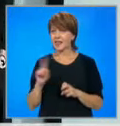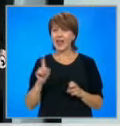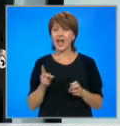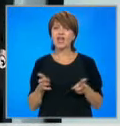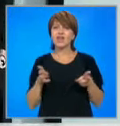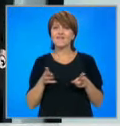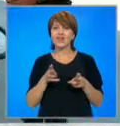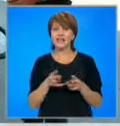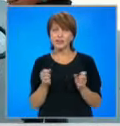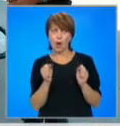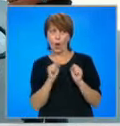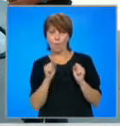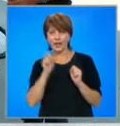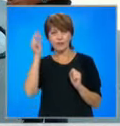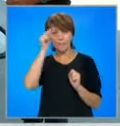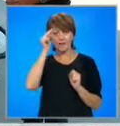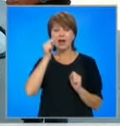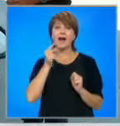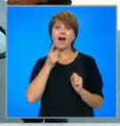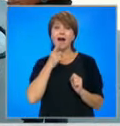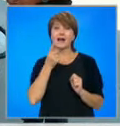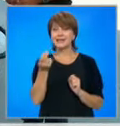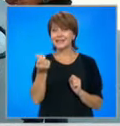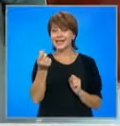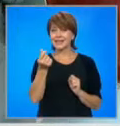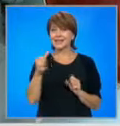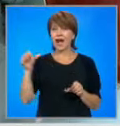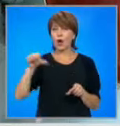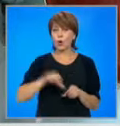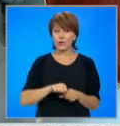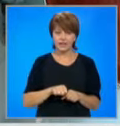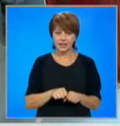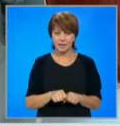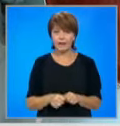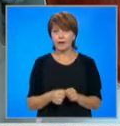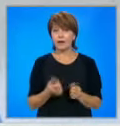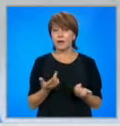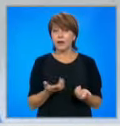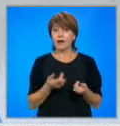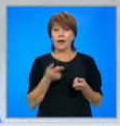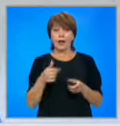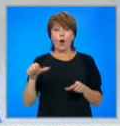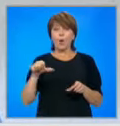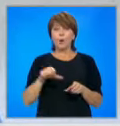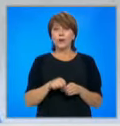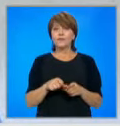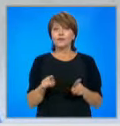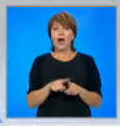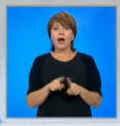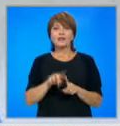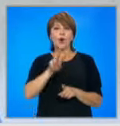плаши българите, отколкото високите цени на горивата. Те им изяждат едно между 2 и 5 дена от почивката на море. БДЖ почна